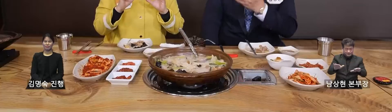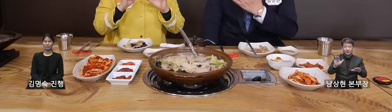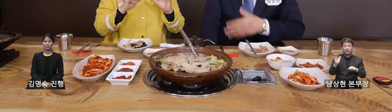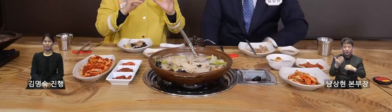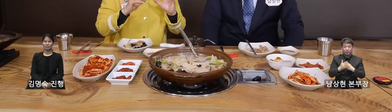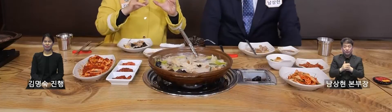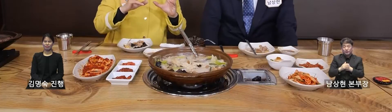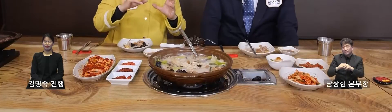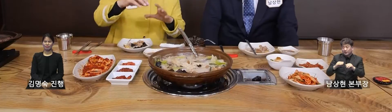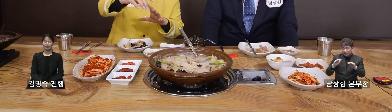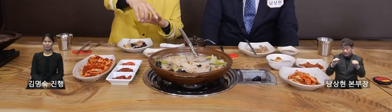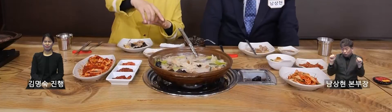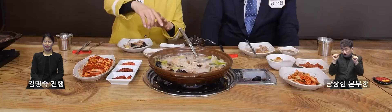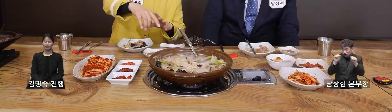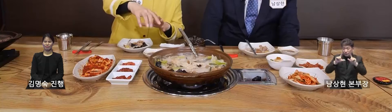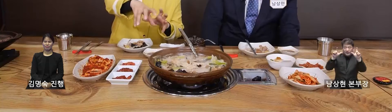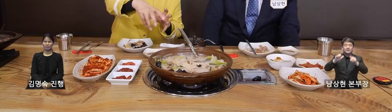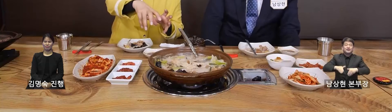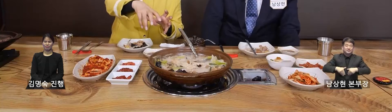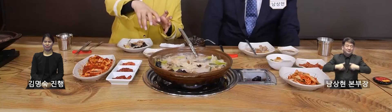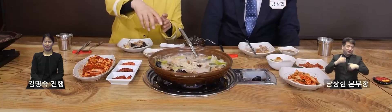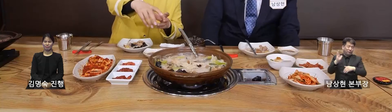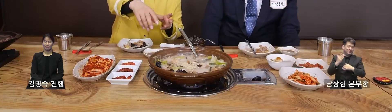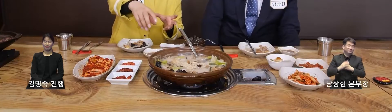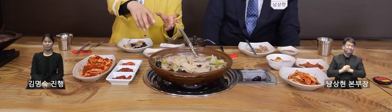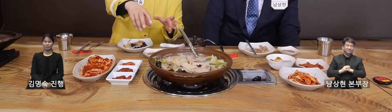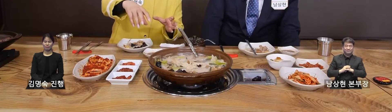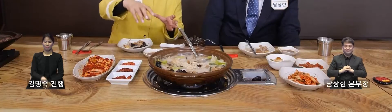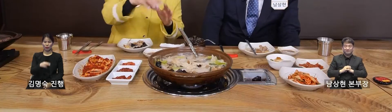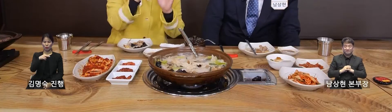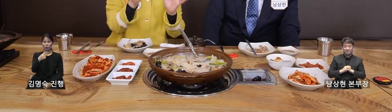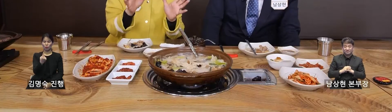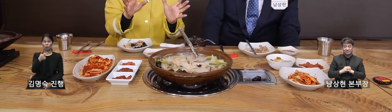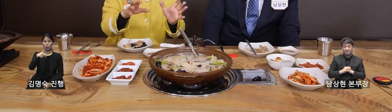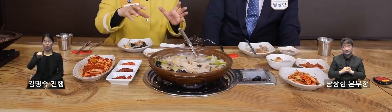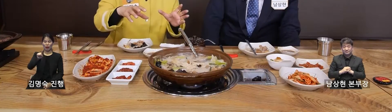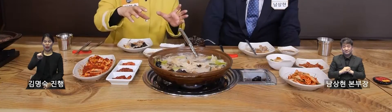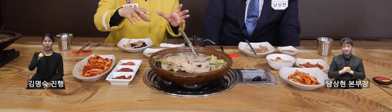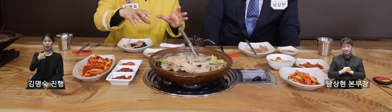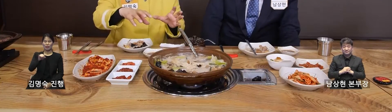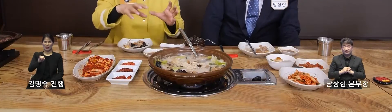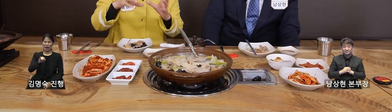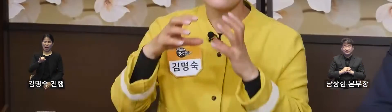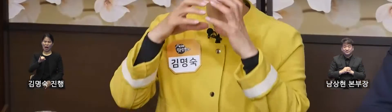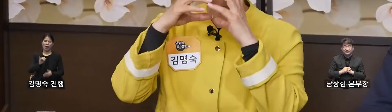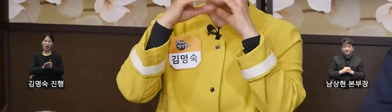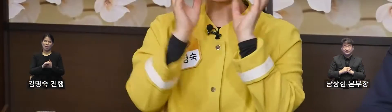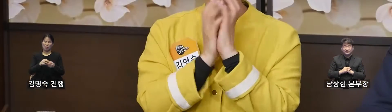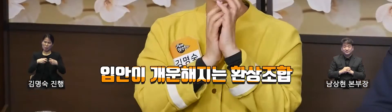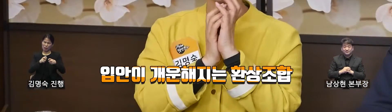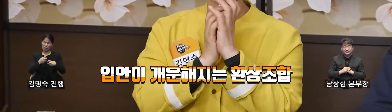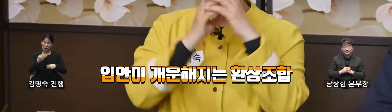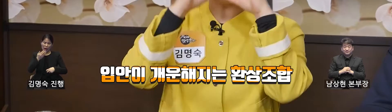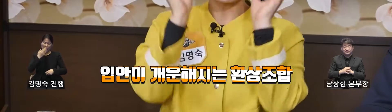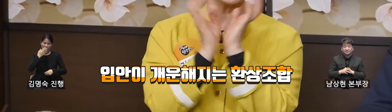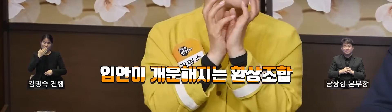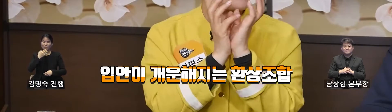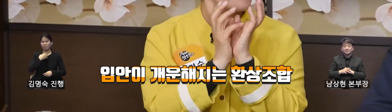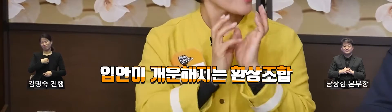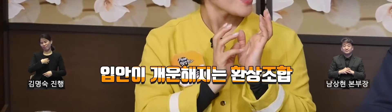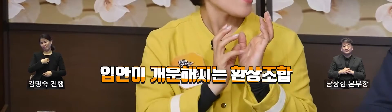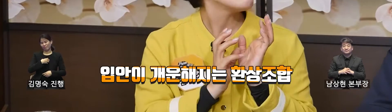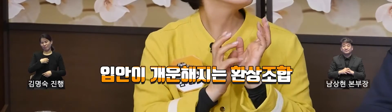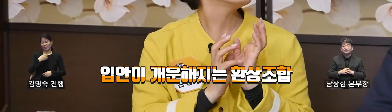먹으면 후끈후끈합니다. 그리고 사실 이 도가니가 이렇게 칼칼하진 않잖아요. 같이 먹으니까